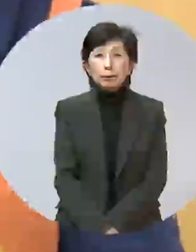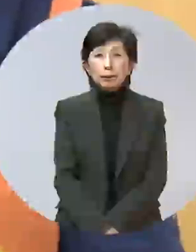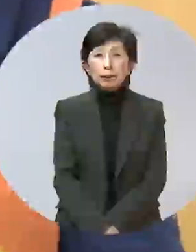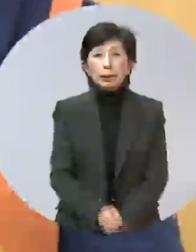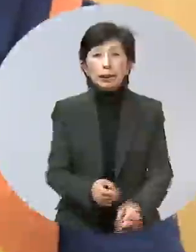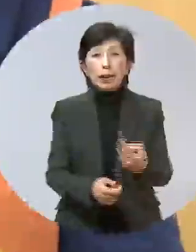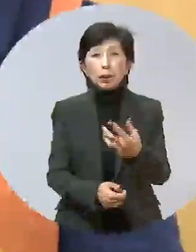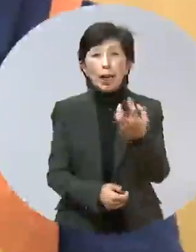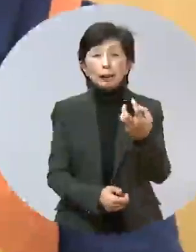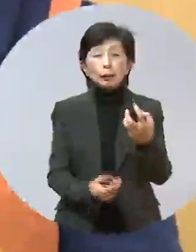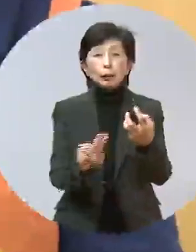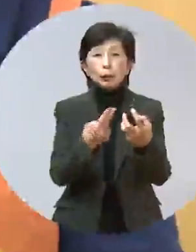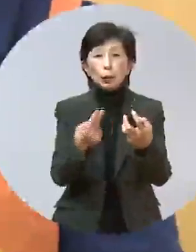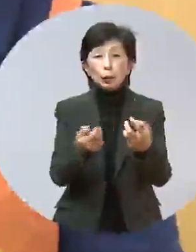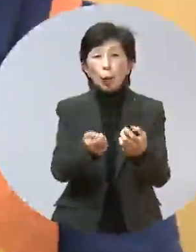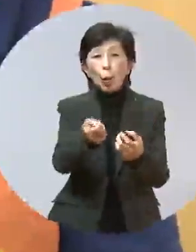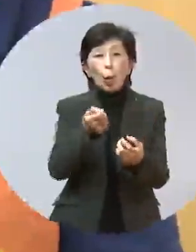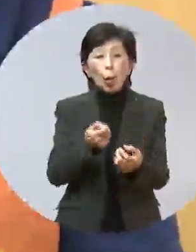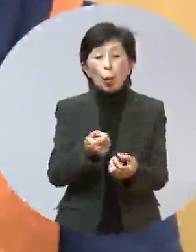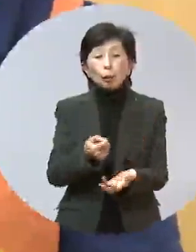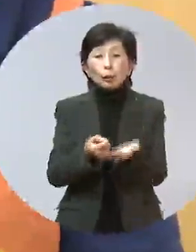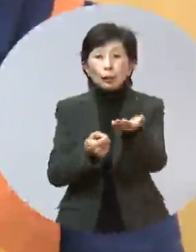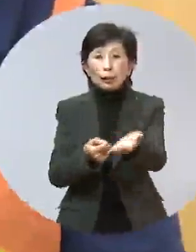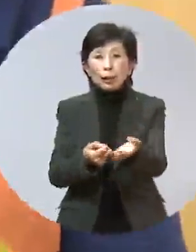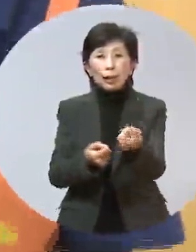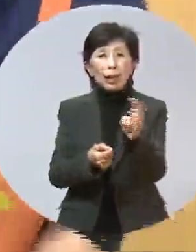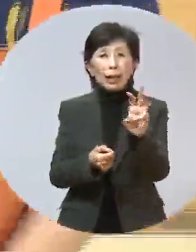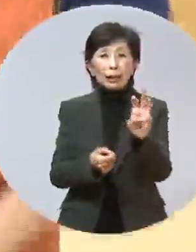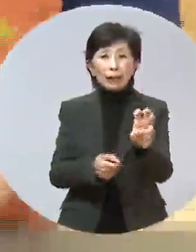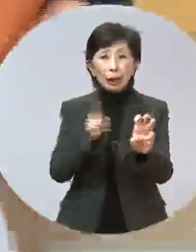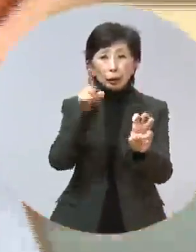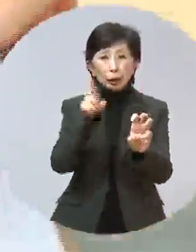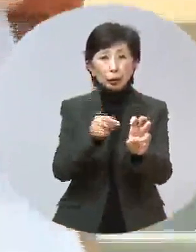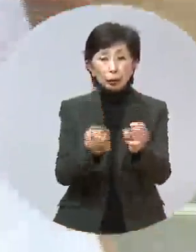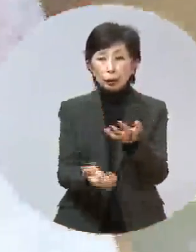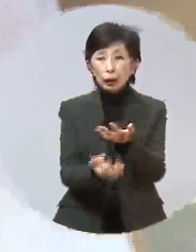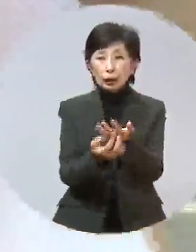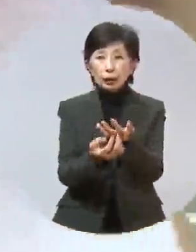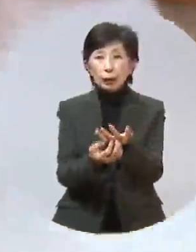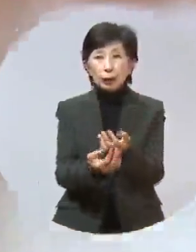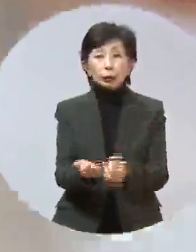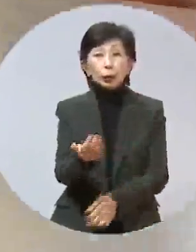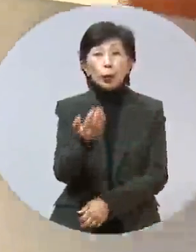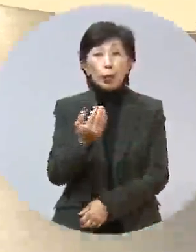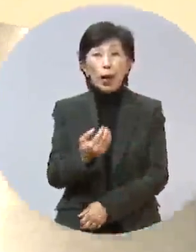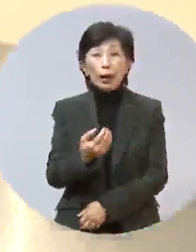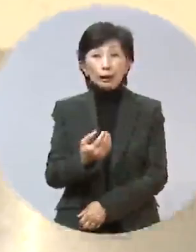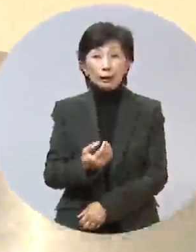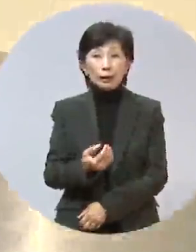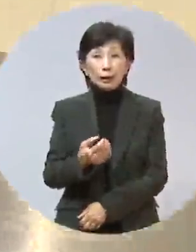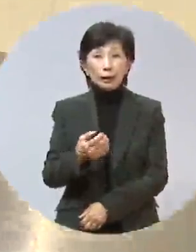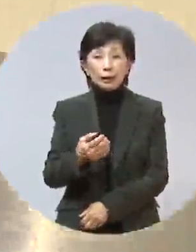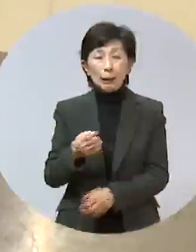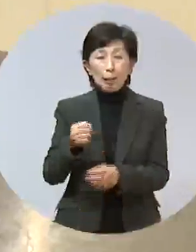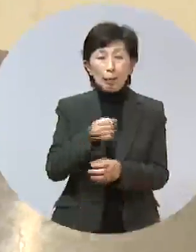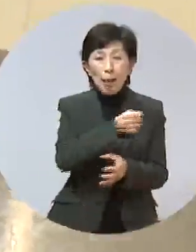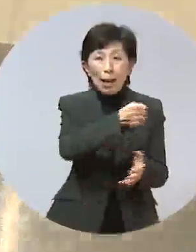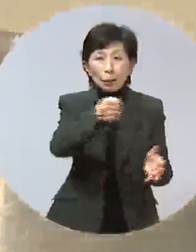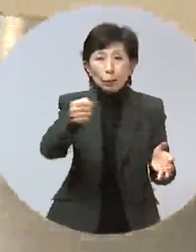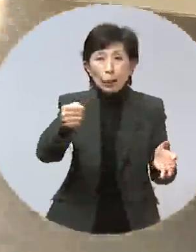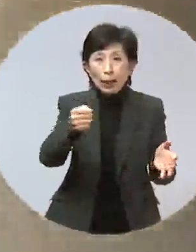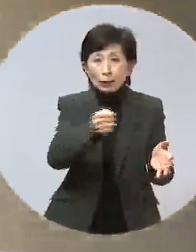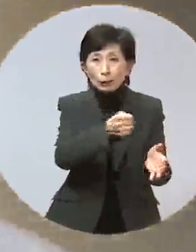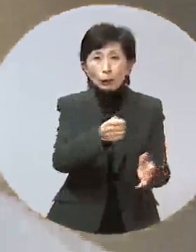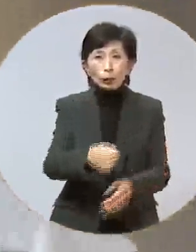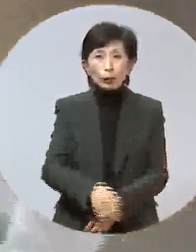180度のオーブンで30分焼いていきます。その前にこの生地の上にマヨネーズをのせていき